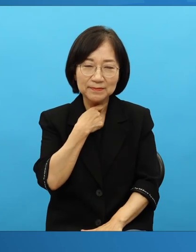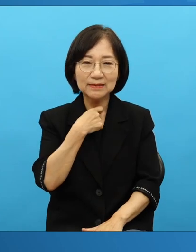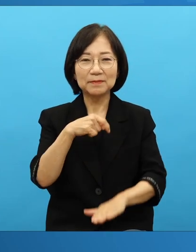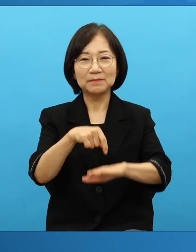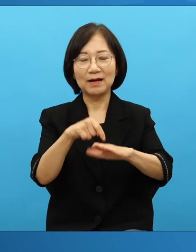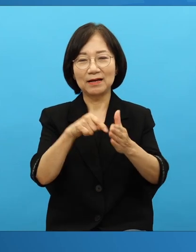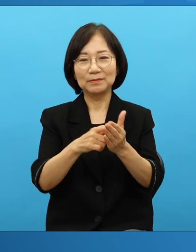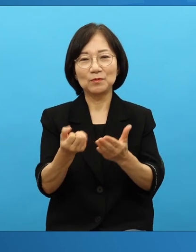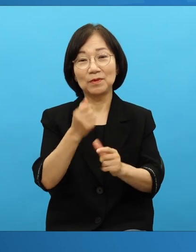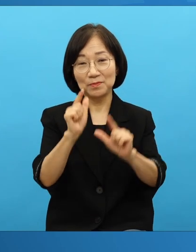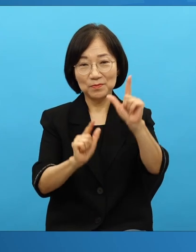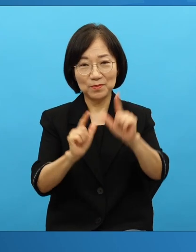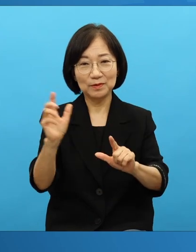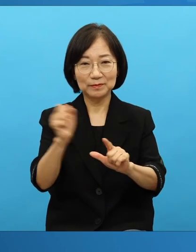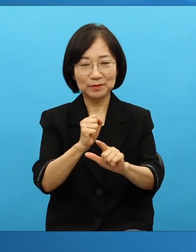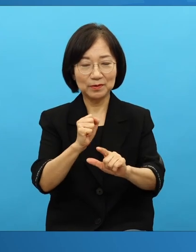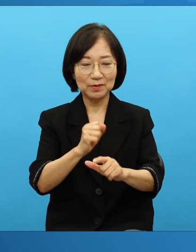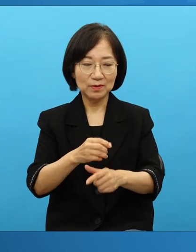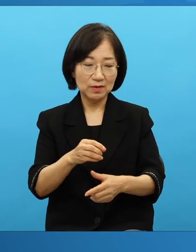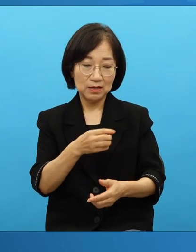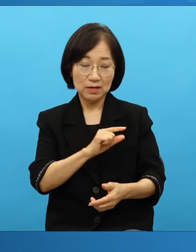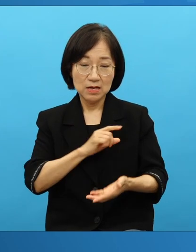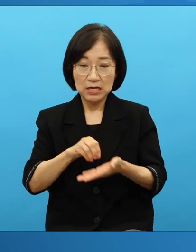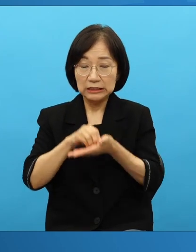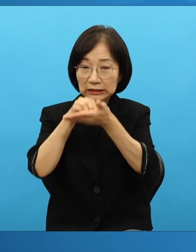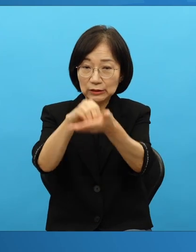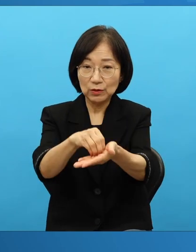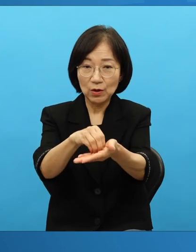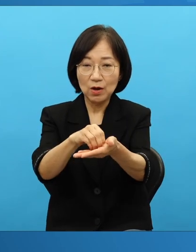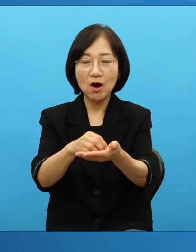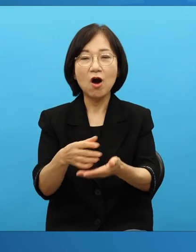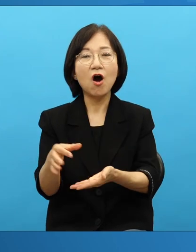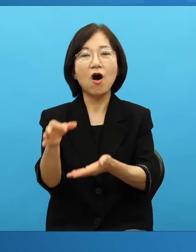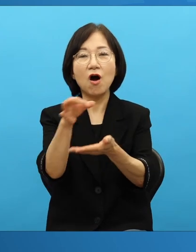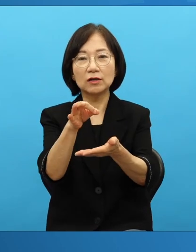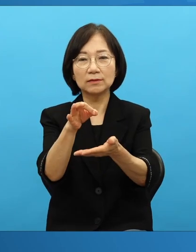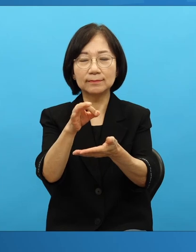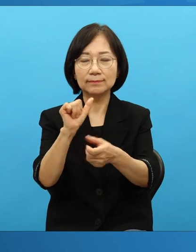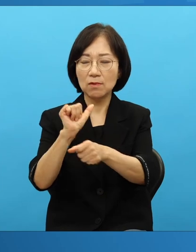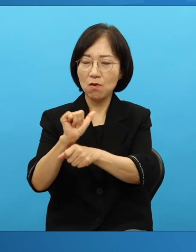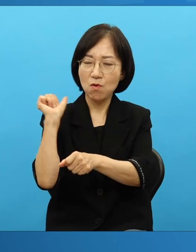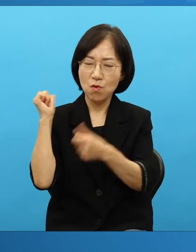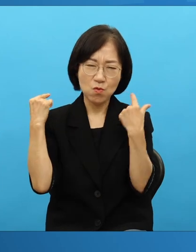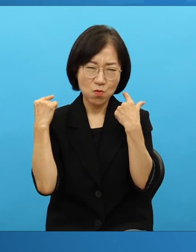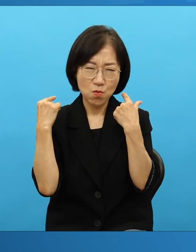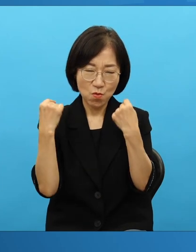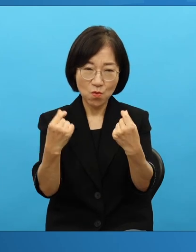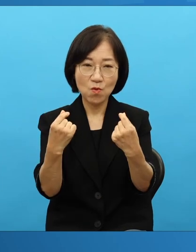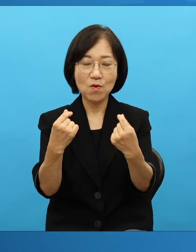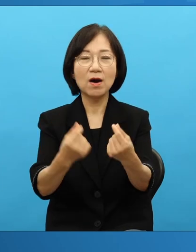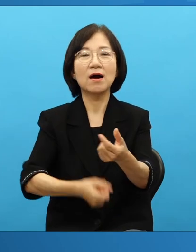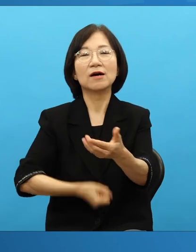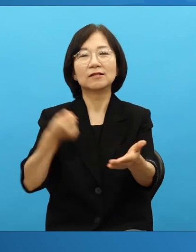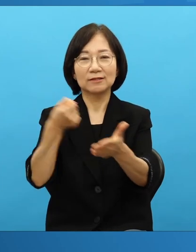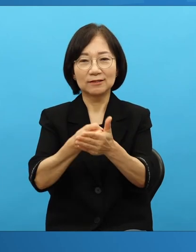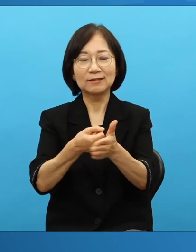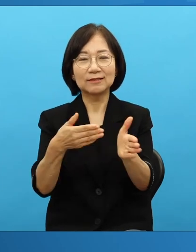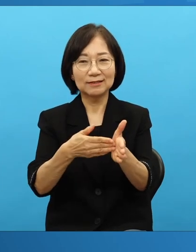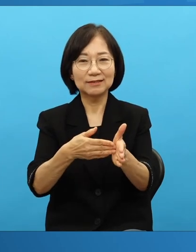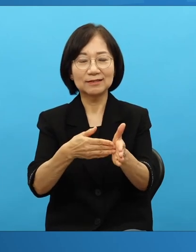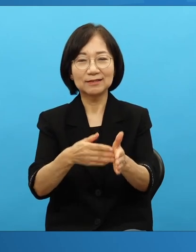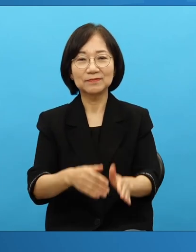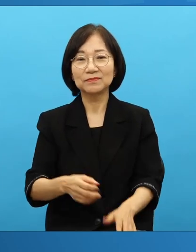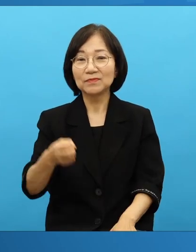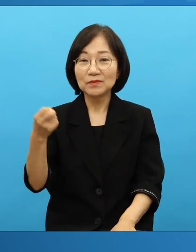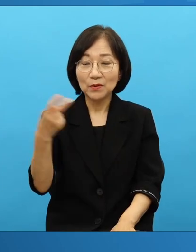중심과 자세로 등록 헌금은 5년 전과 변동없이 동결하기로 결정하였습니다.